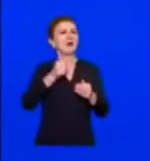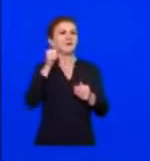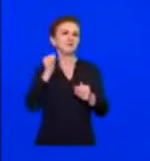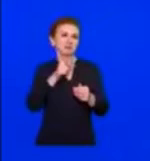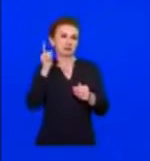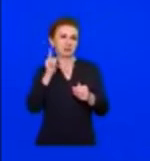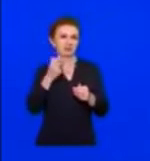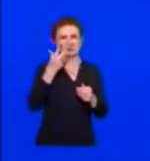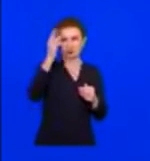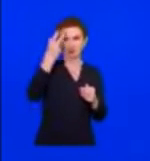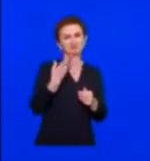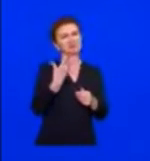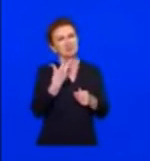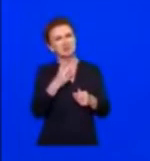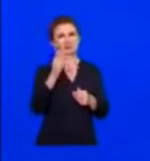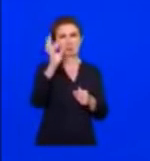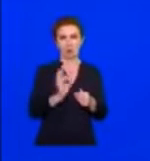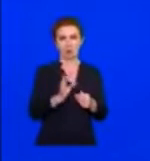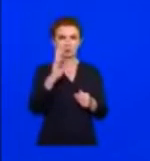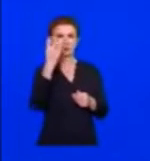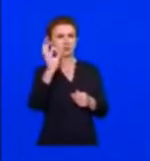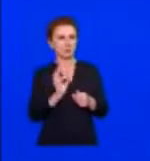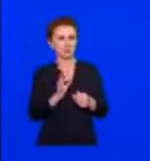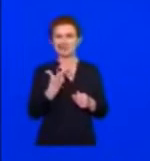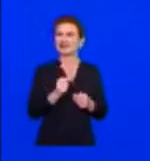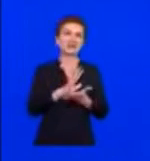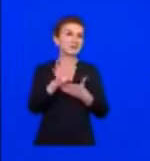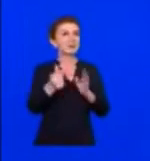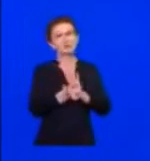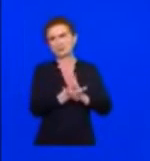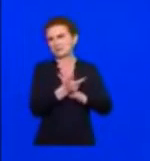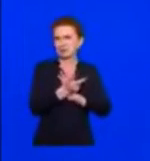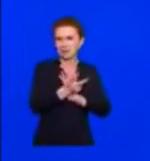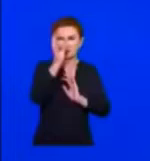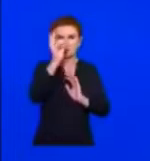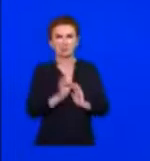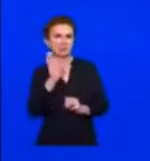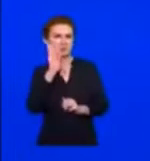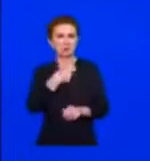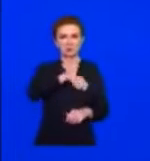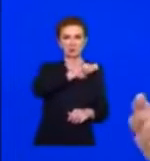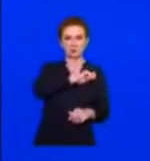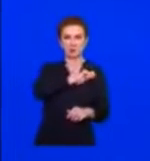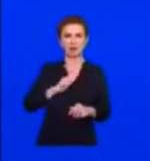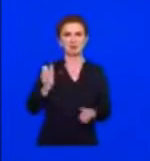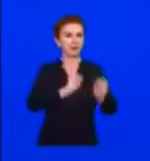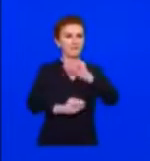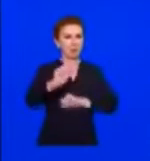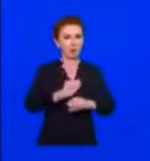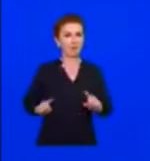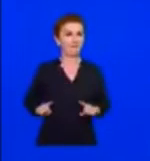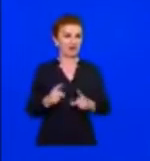nie kilkanaście procent, tak jak było to w Hiszpanii czy we Włoszech albo we Francji w szczytowych okresach